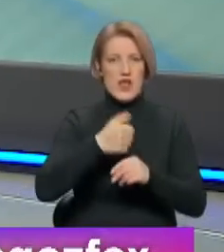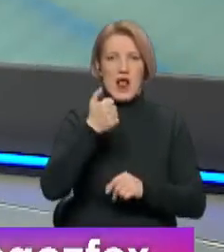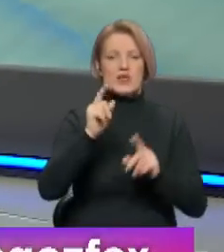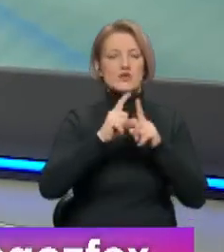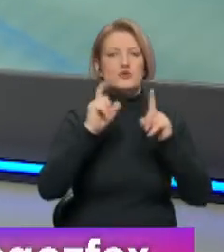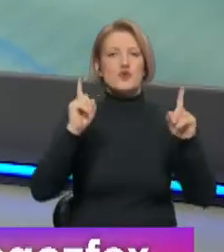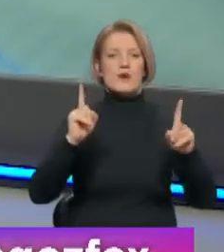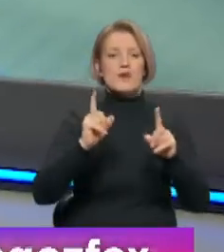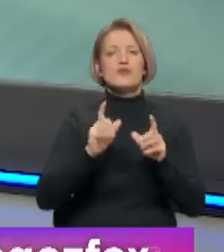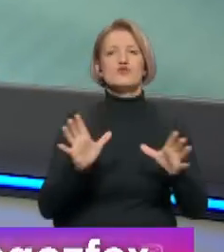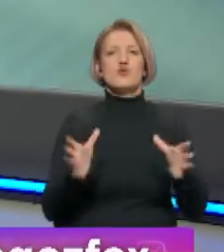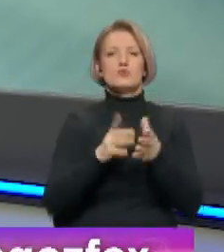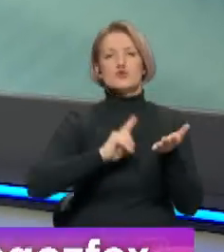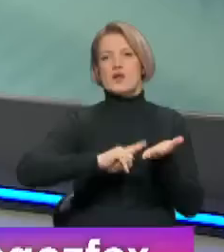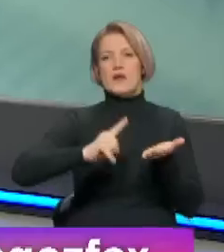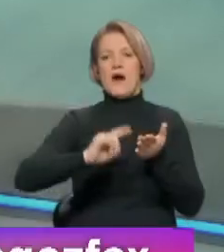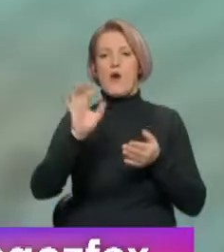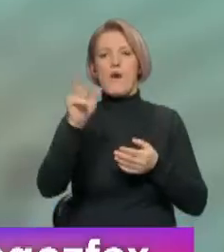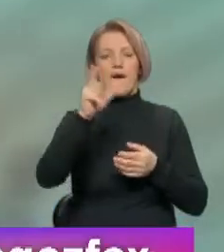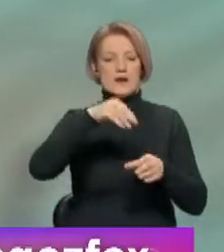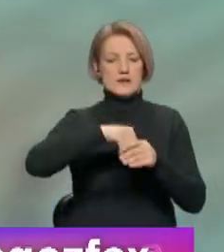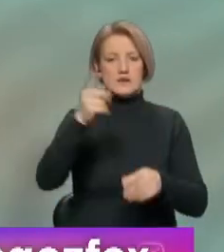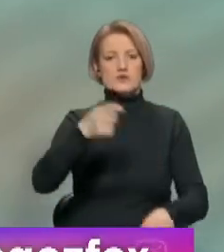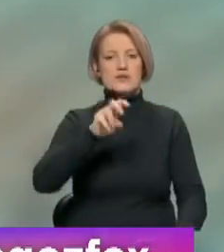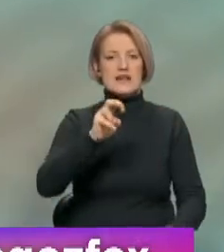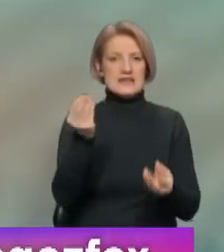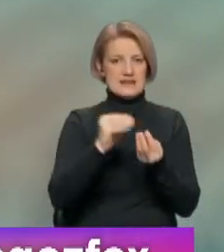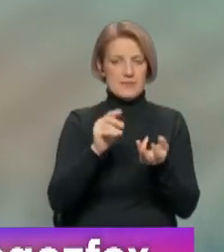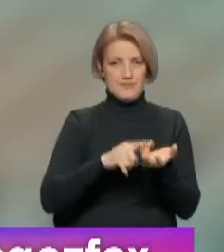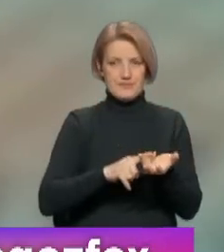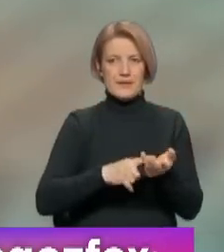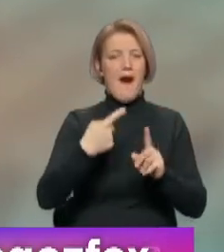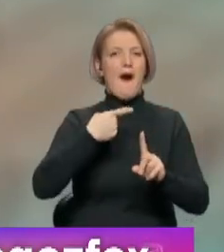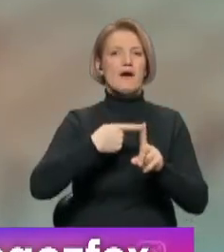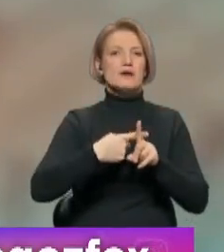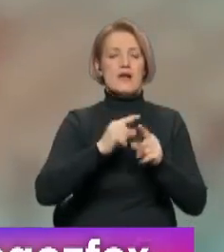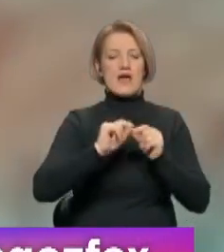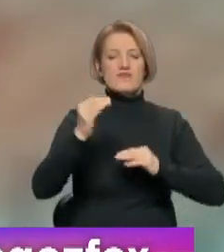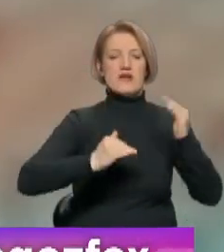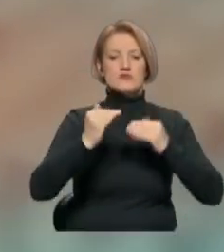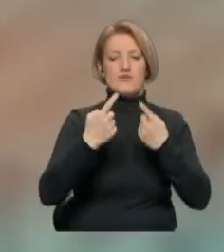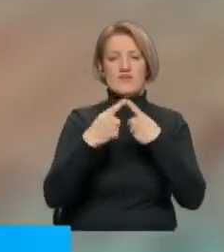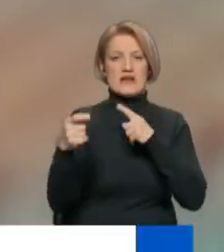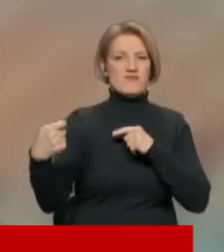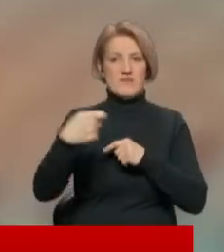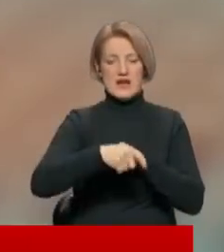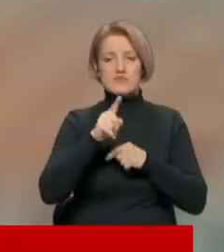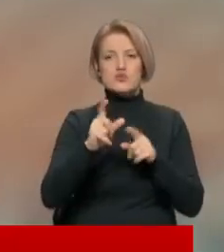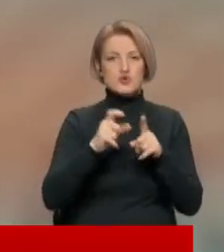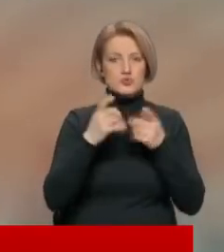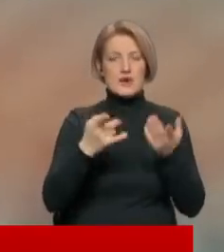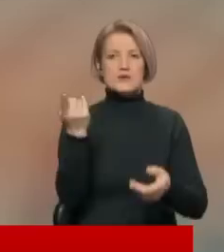dönem toplu sözleşmede ocak için %8 zam artı enflasyon farkı verilecek bu